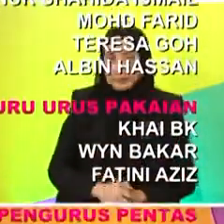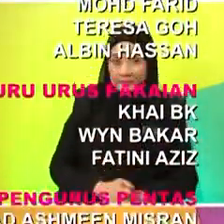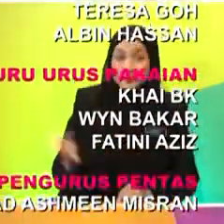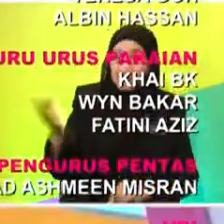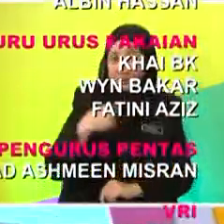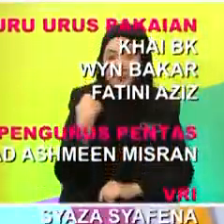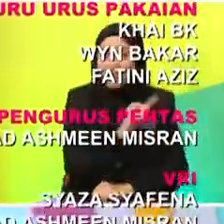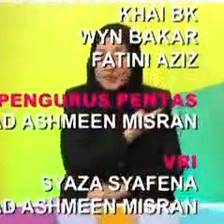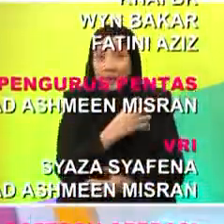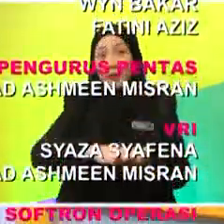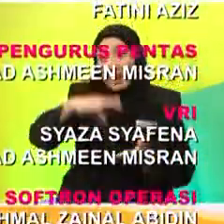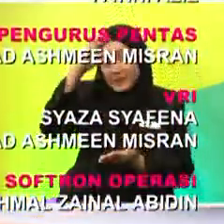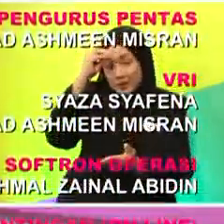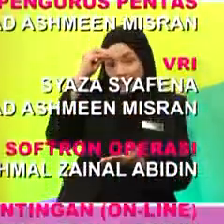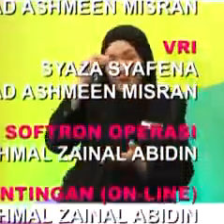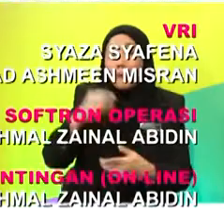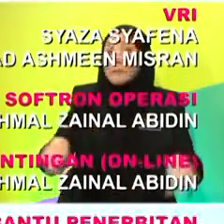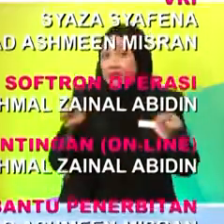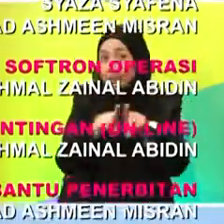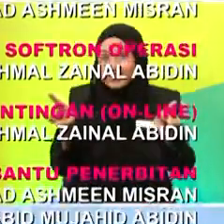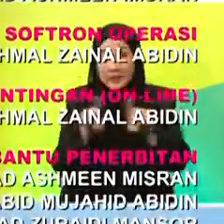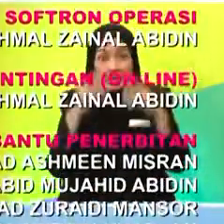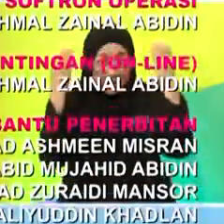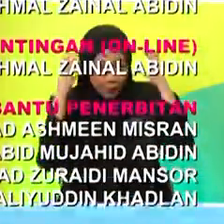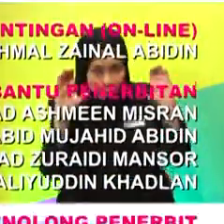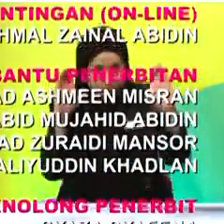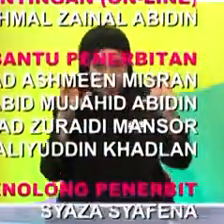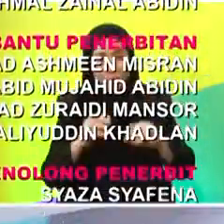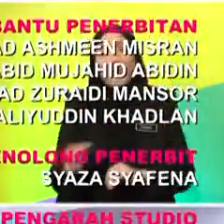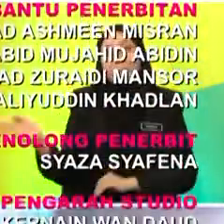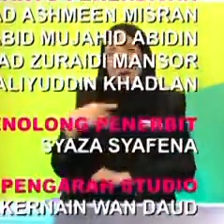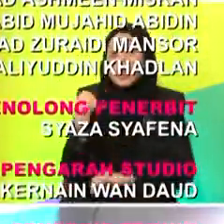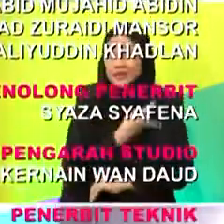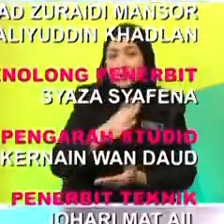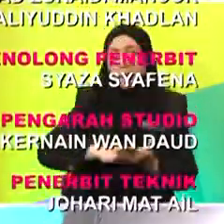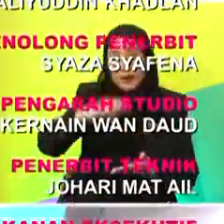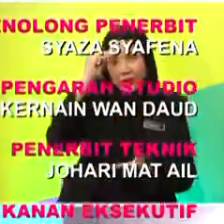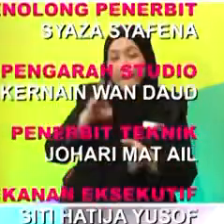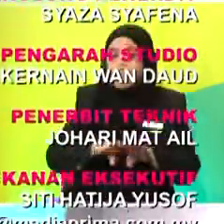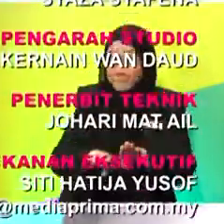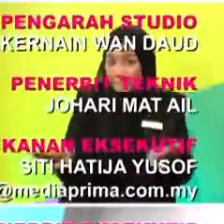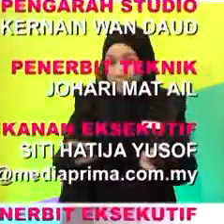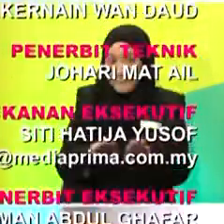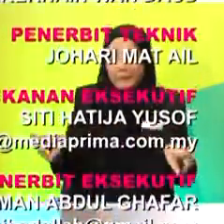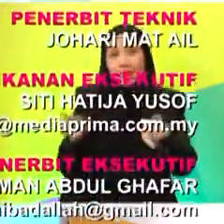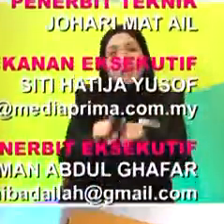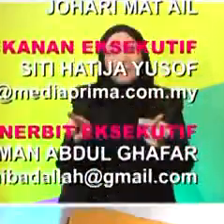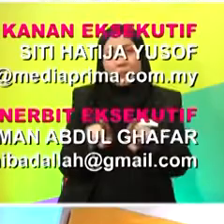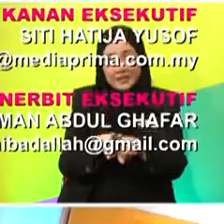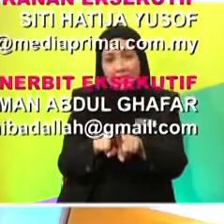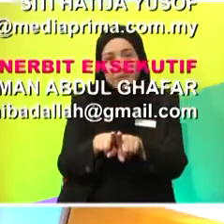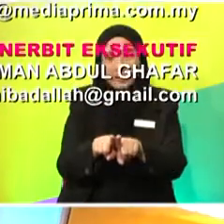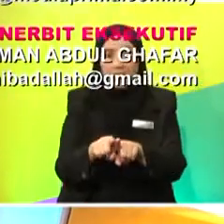Mari kita belajar bersama ceguk Mari kita membanding-bandingkan sama-sama